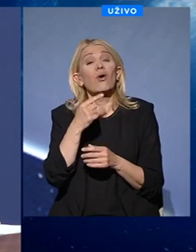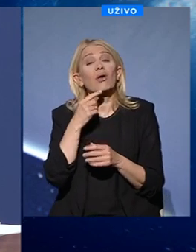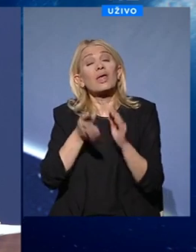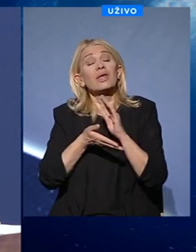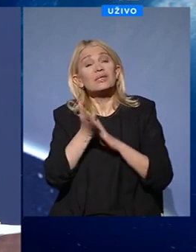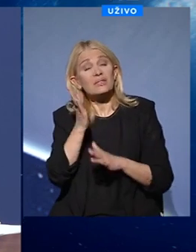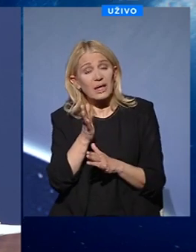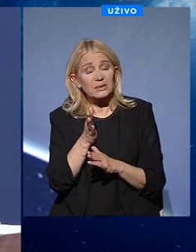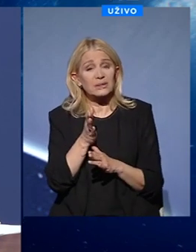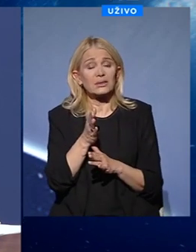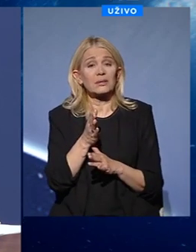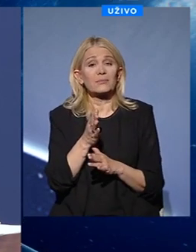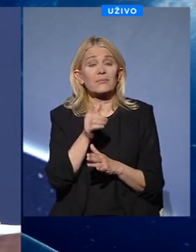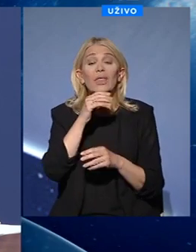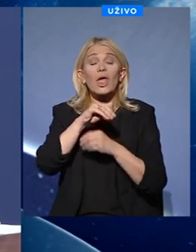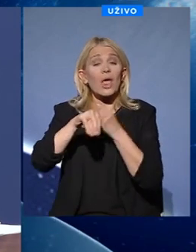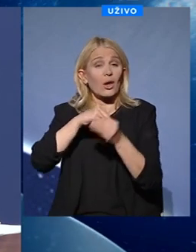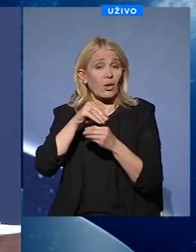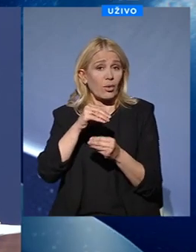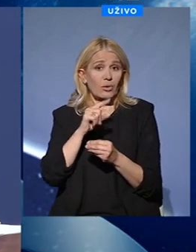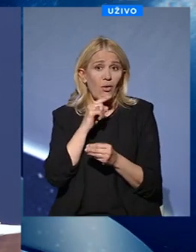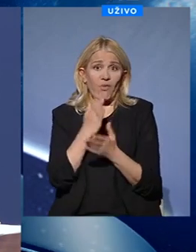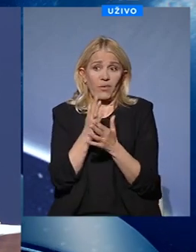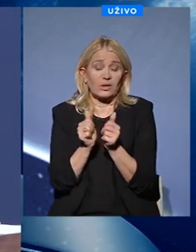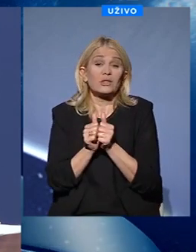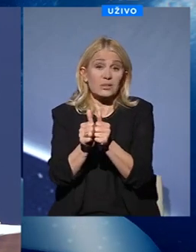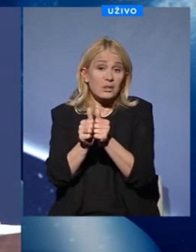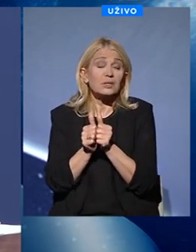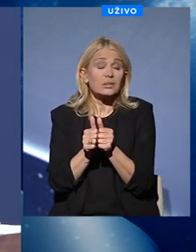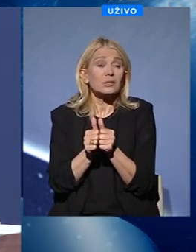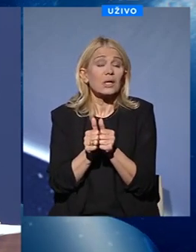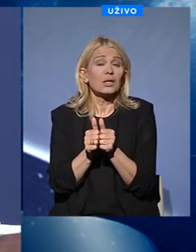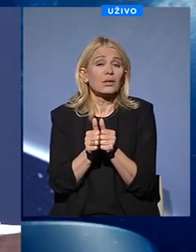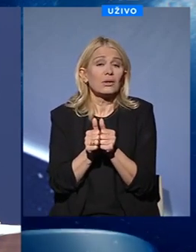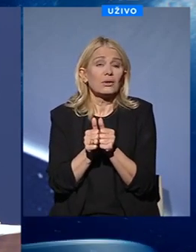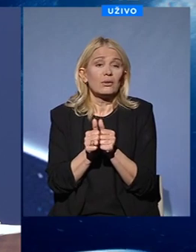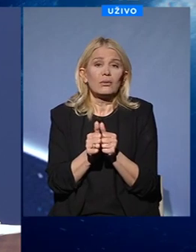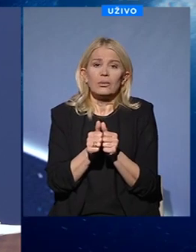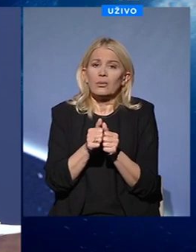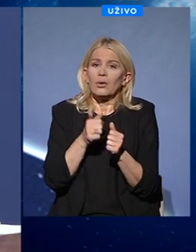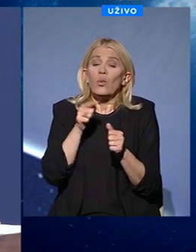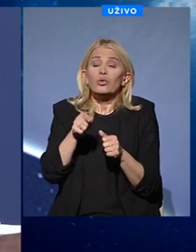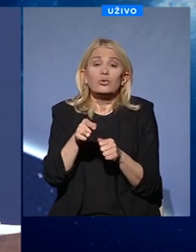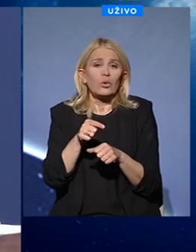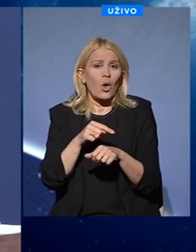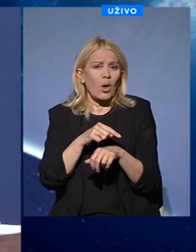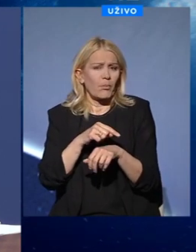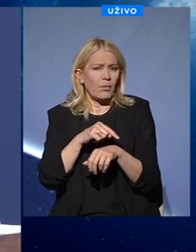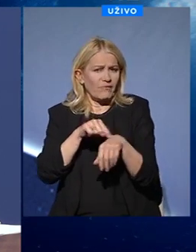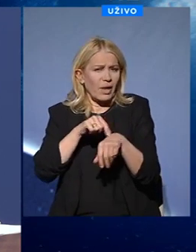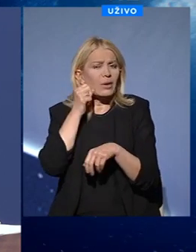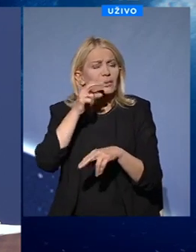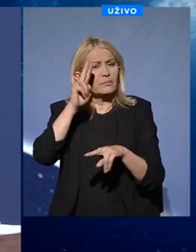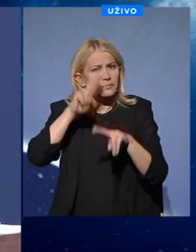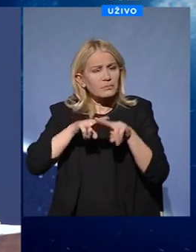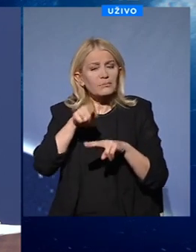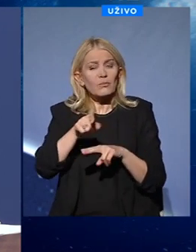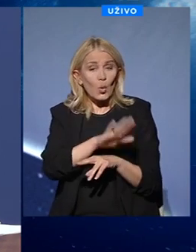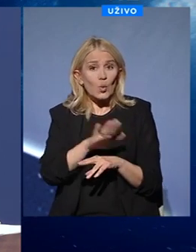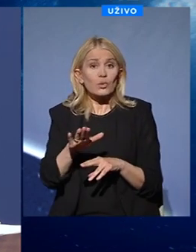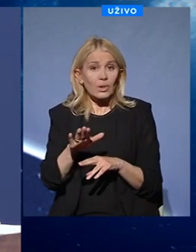i roditelj ili ko već izlazi sa njima, apsolutno u tom terminu kada je određeno za tu